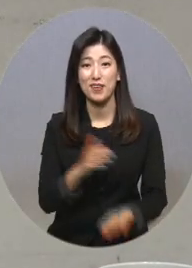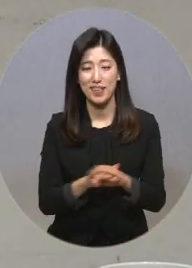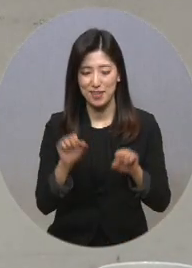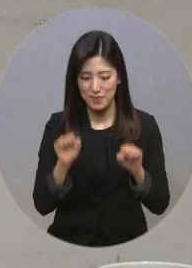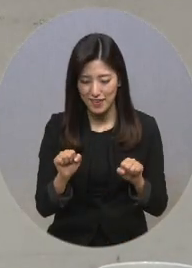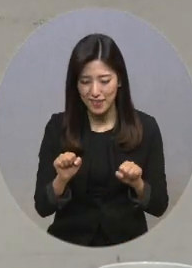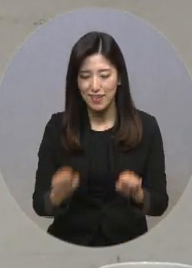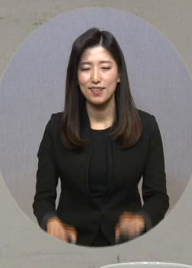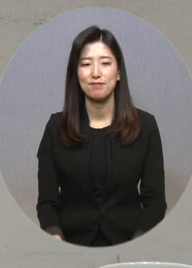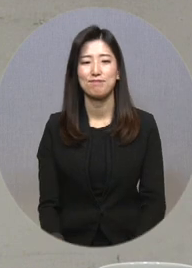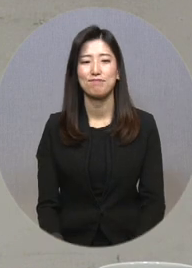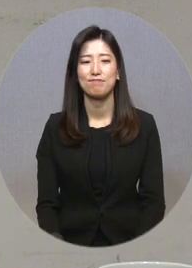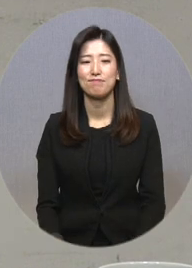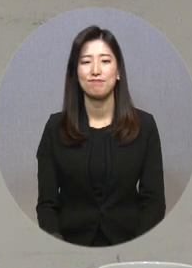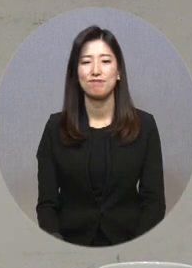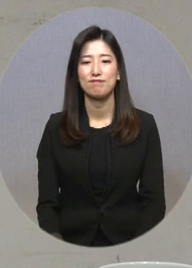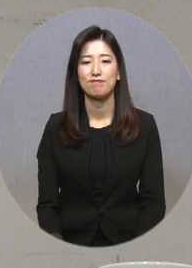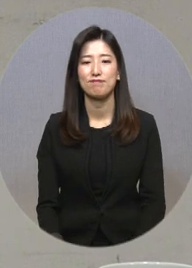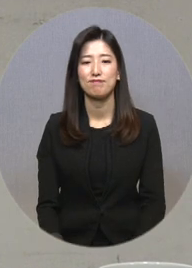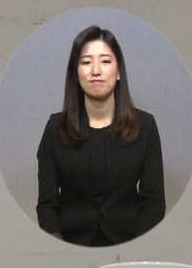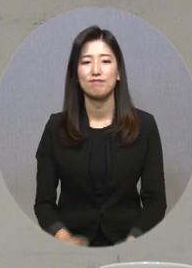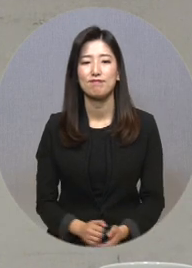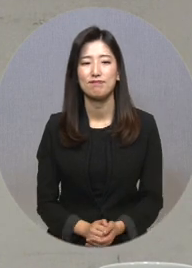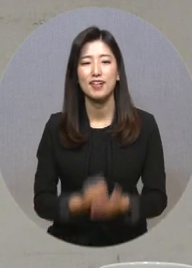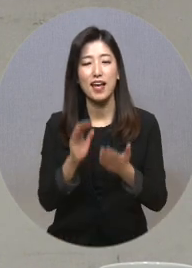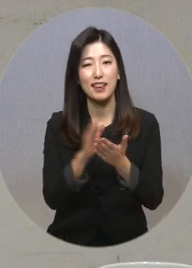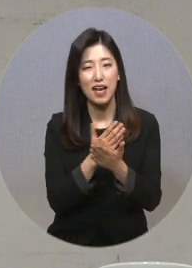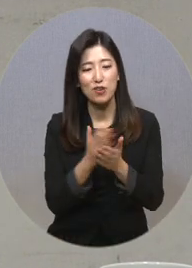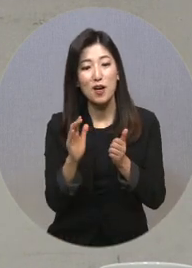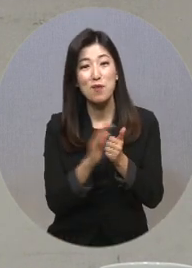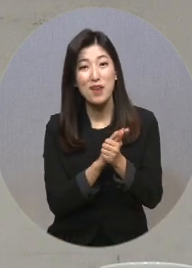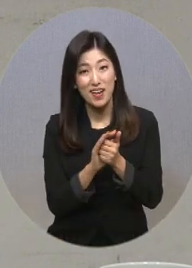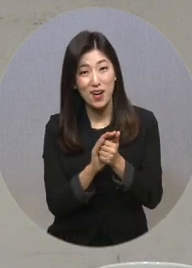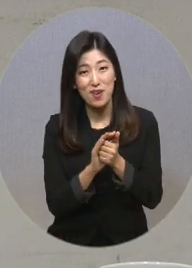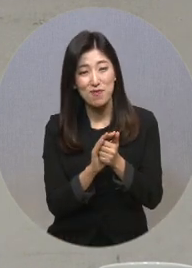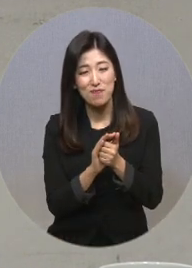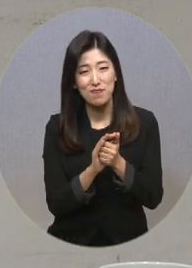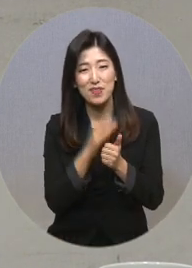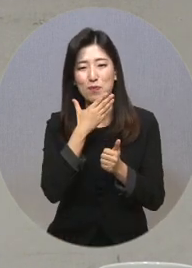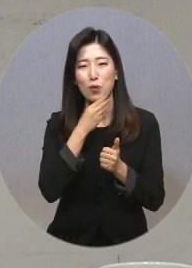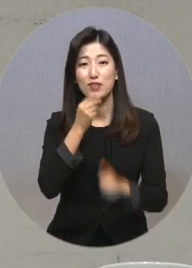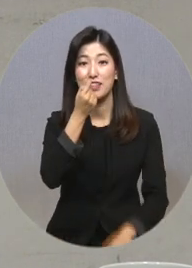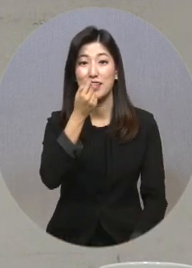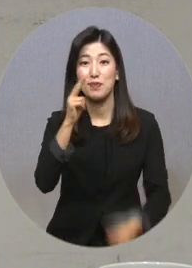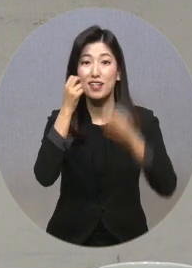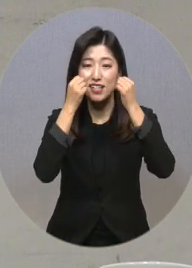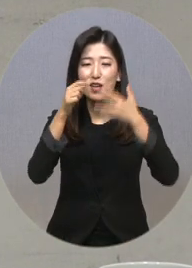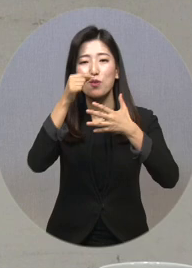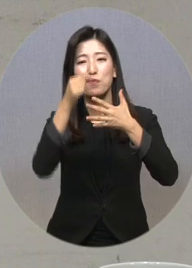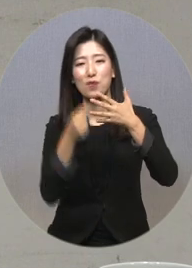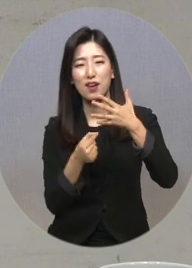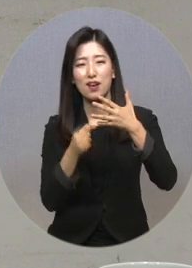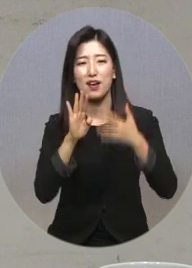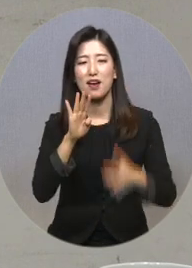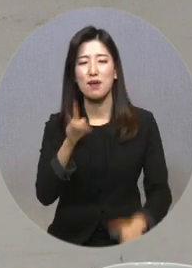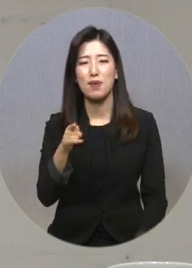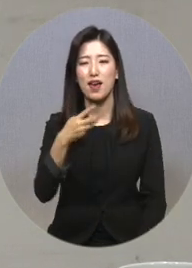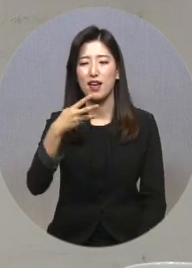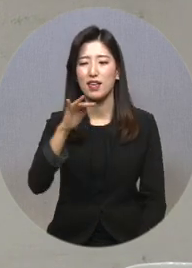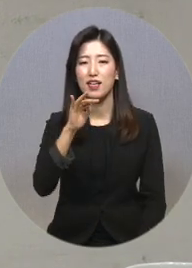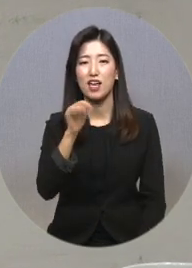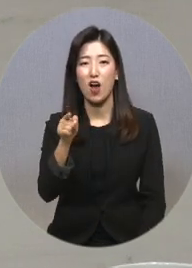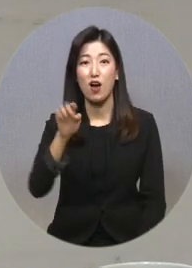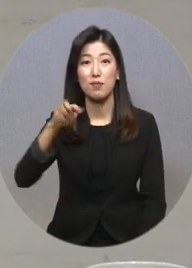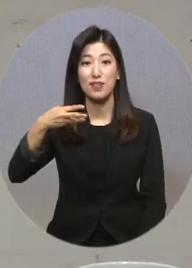안녕하십니까? 나눔과 배려를 추천하는 복지TV의 새로운 프로그램인 배리어 프리 코리아 진행을 맡은